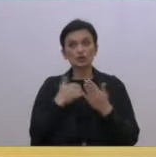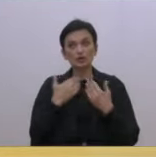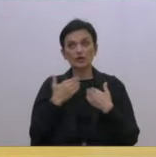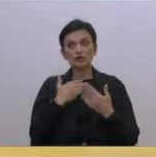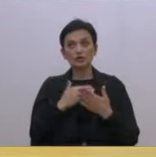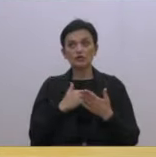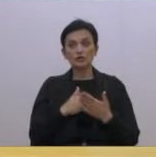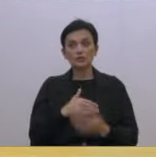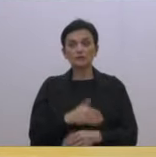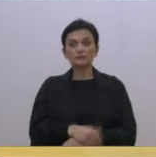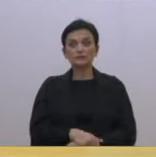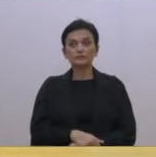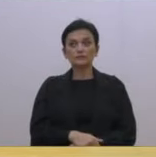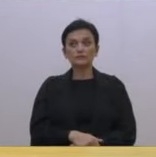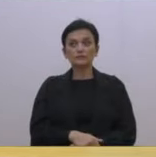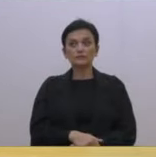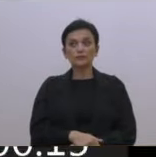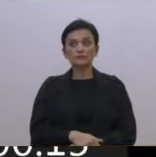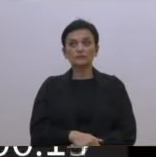რეჟიმი.